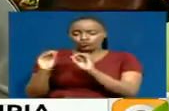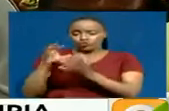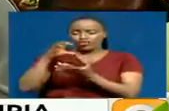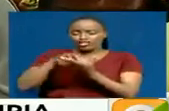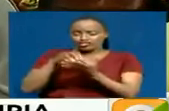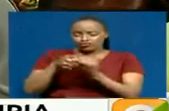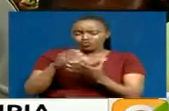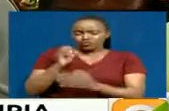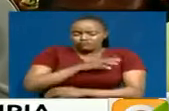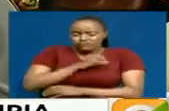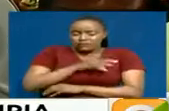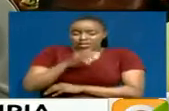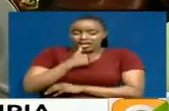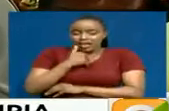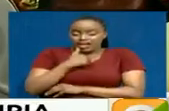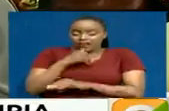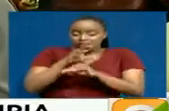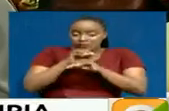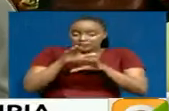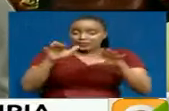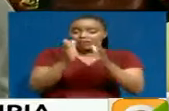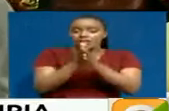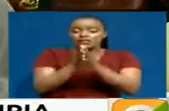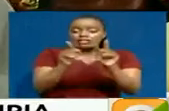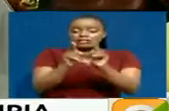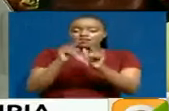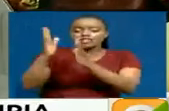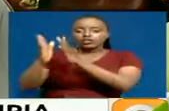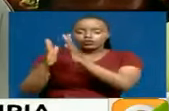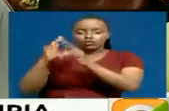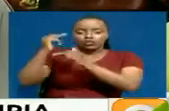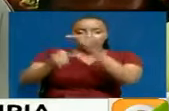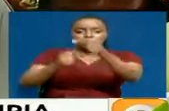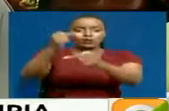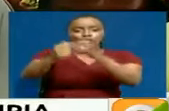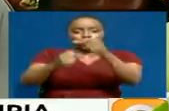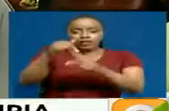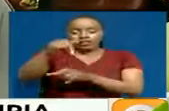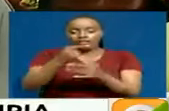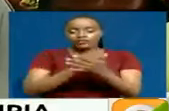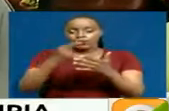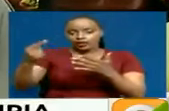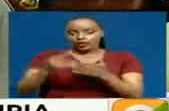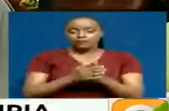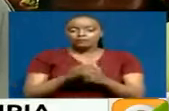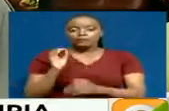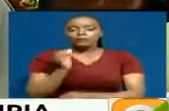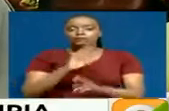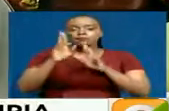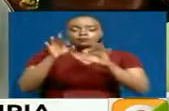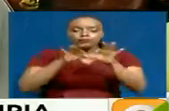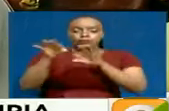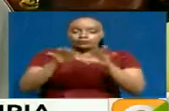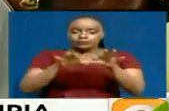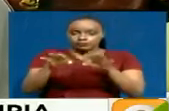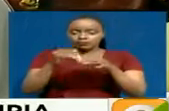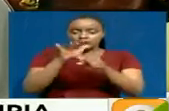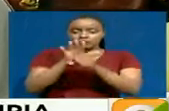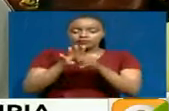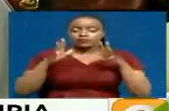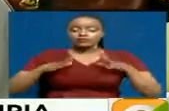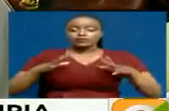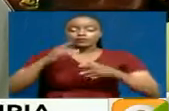imeendelea kutanda katika eneo hilo ambako oparesheni ya kiusalama imekuwa ikiendelea juma hili. Na kama anavyoarifu Stephen Letoo, mamia